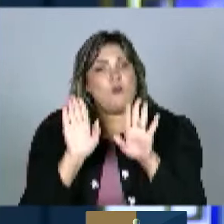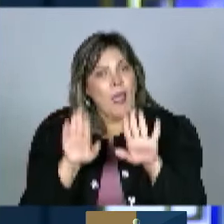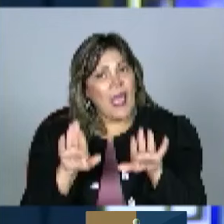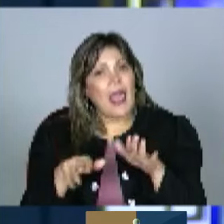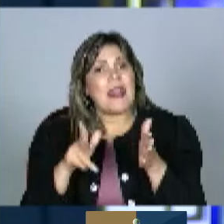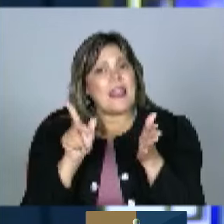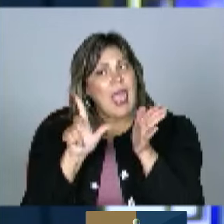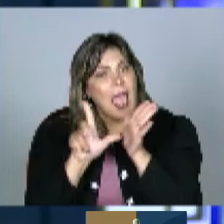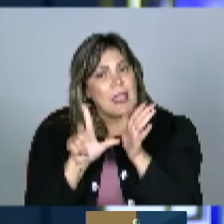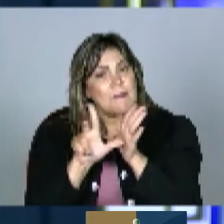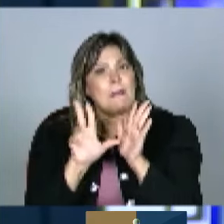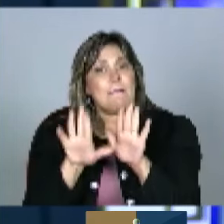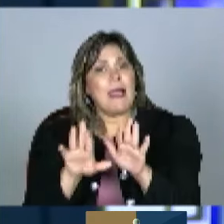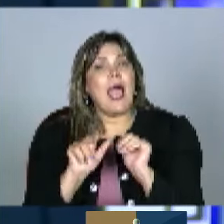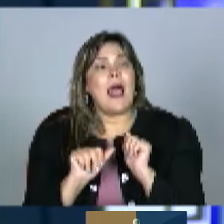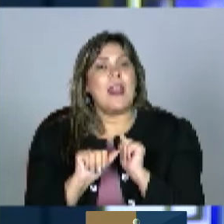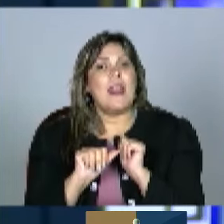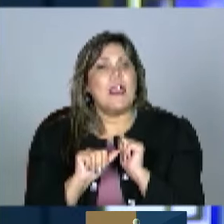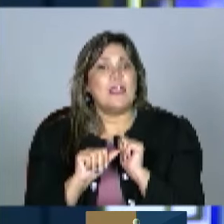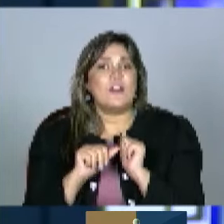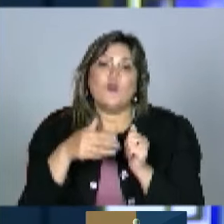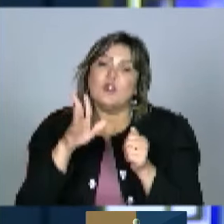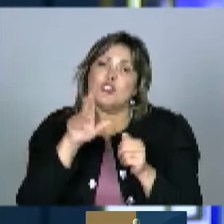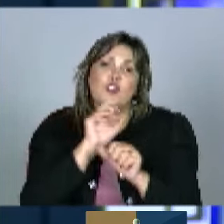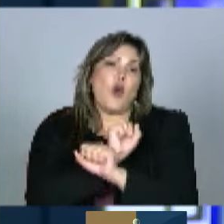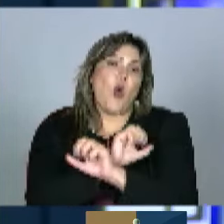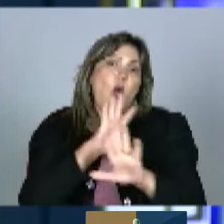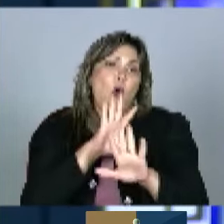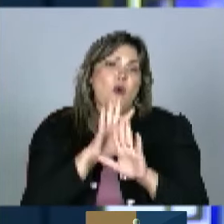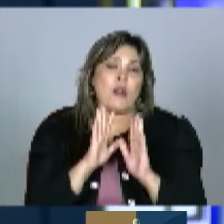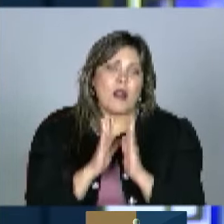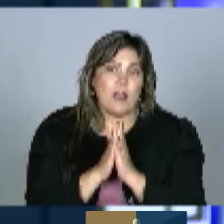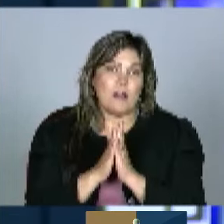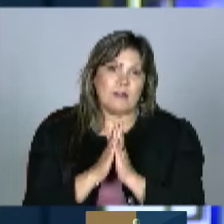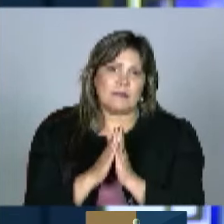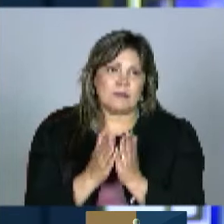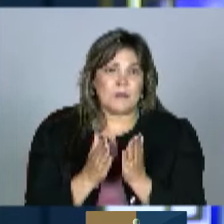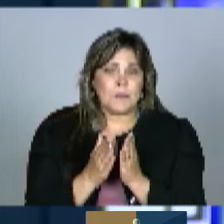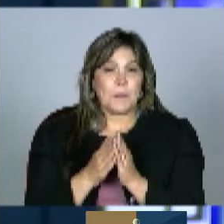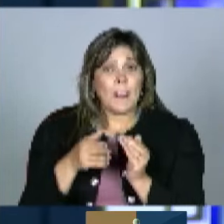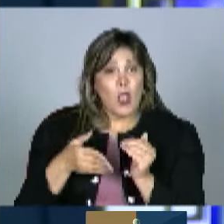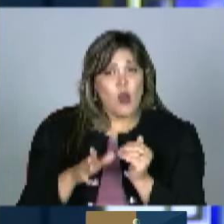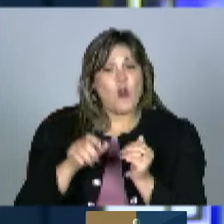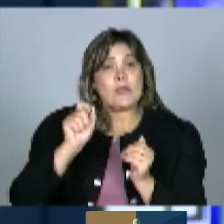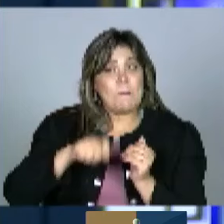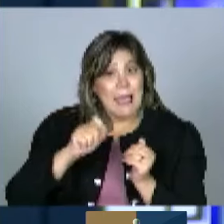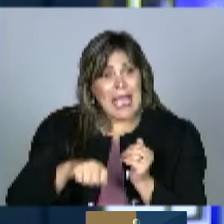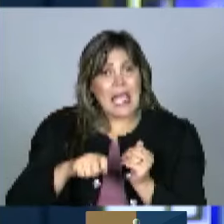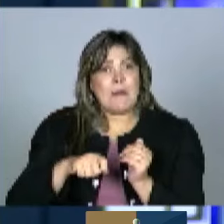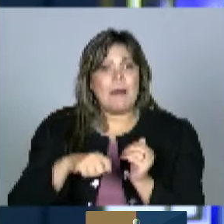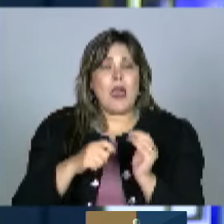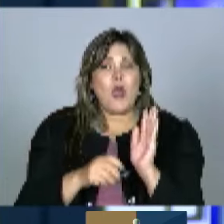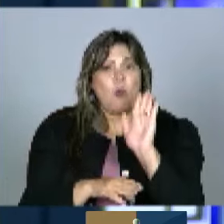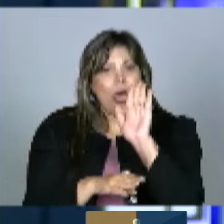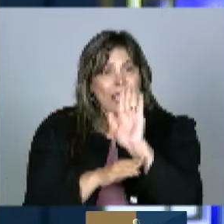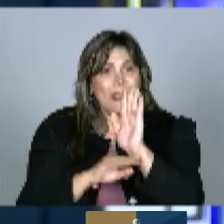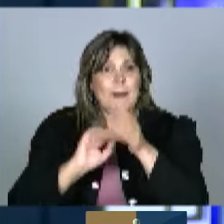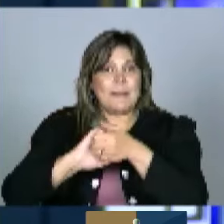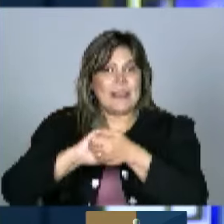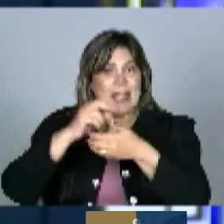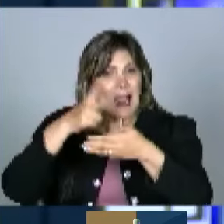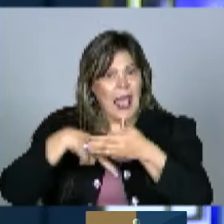بالمحبه كده وهقف ضدك في اي قضايه تعمليها له وبتاع وريني هترفع ازاي من غيري رفع طعت من غيرها وقدمت العقد